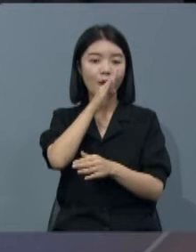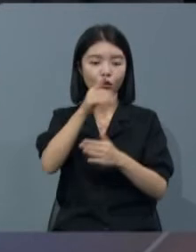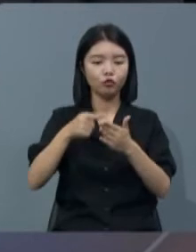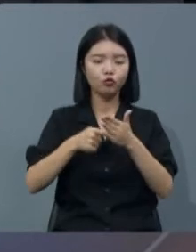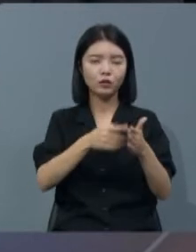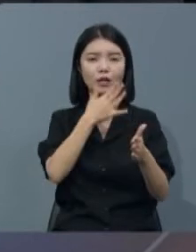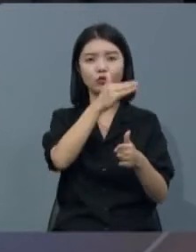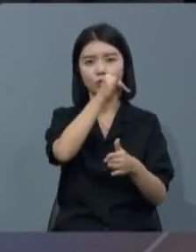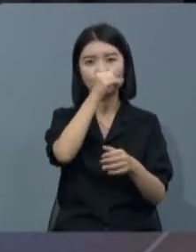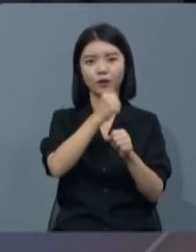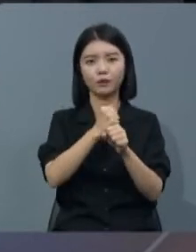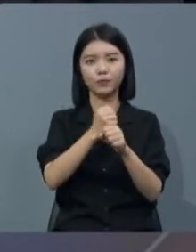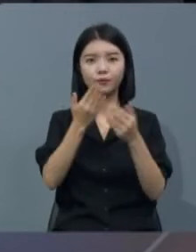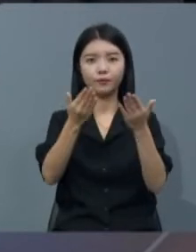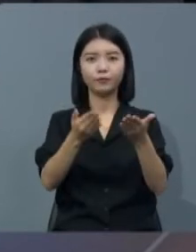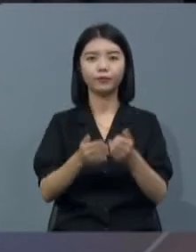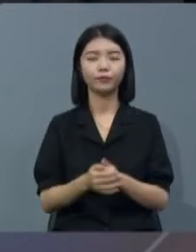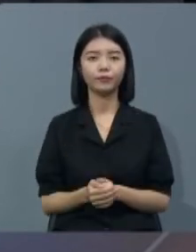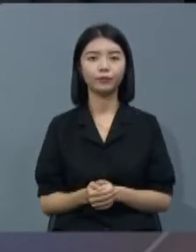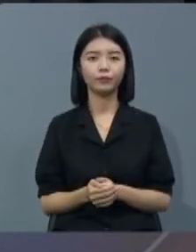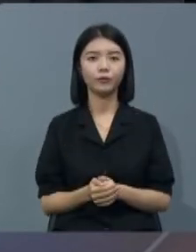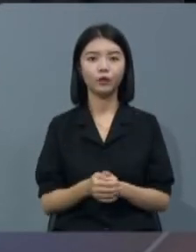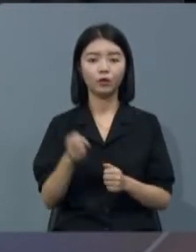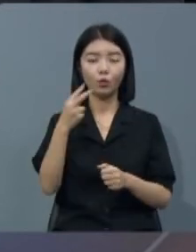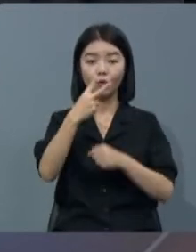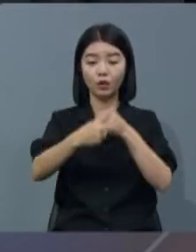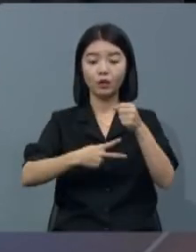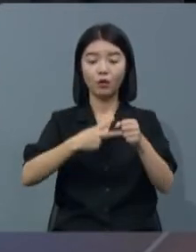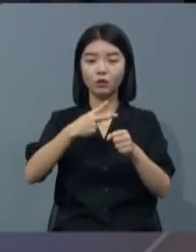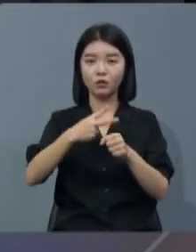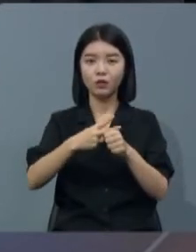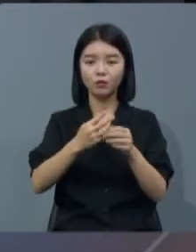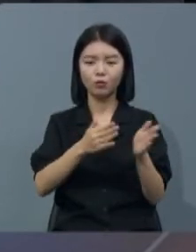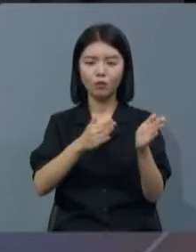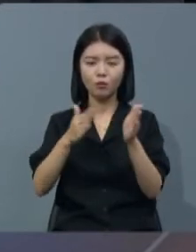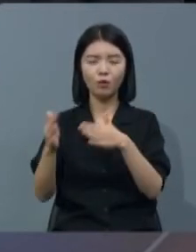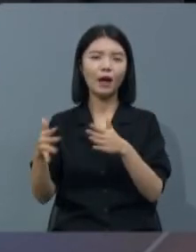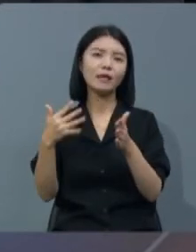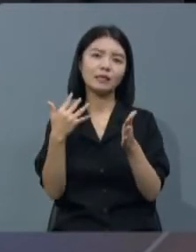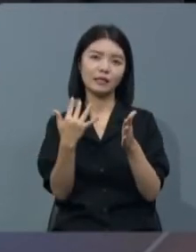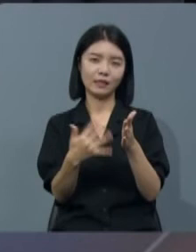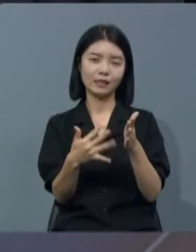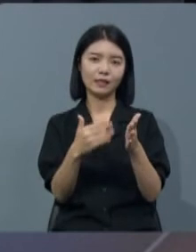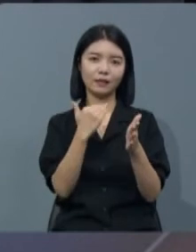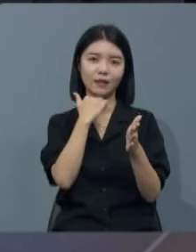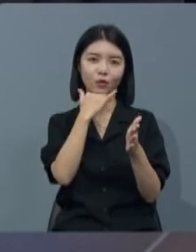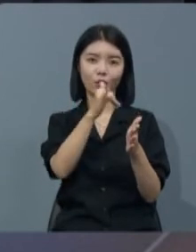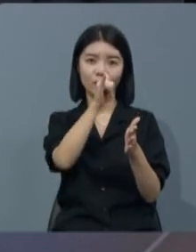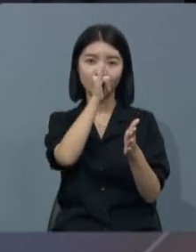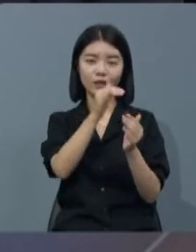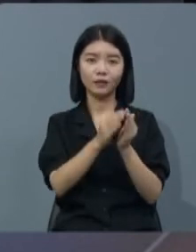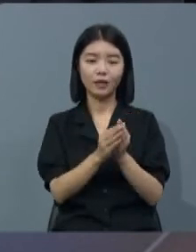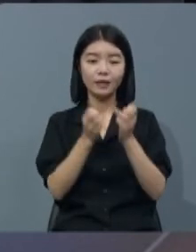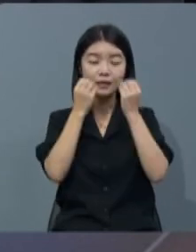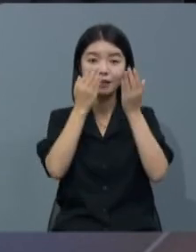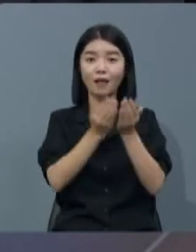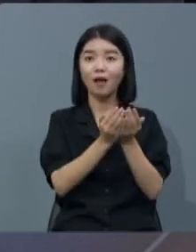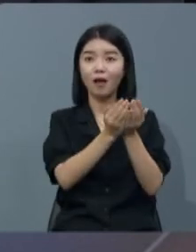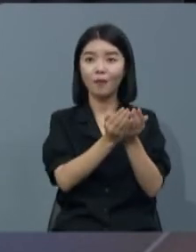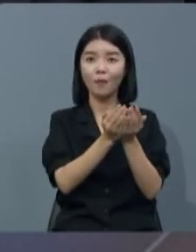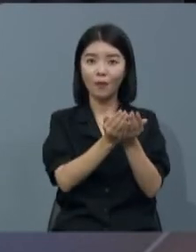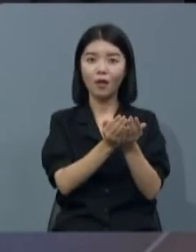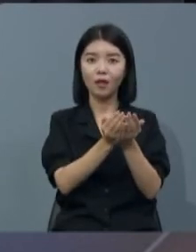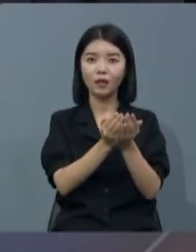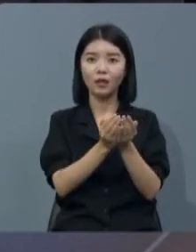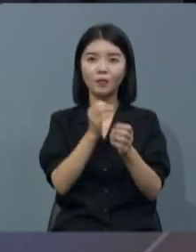수 있도록 하겠습니다. 그리고 2년이 지나도록 아직 답보 상태에 있는 신항만 조기 착공할